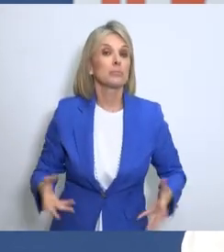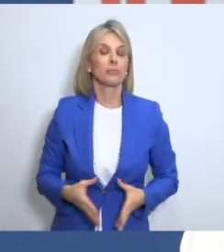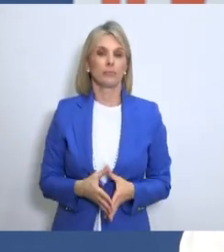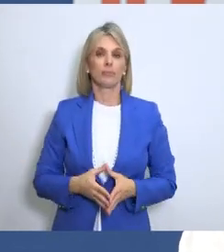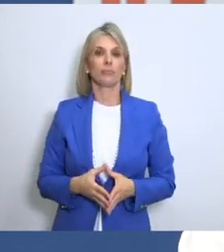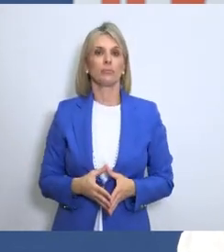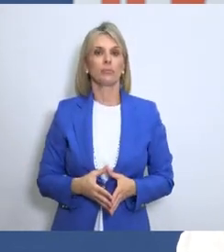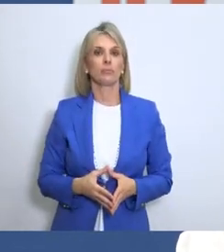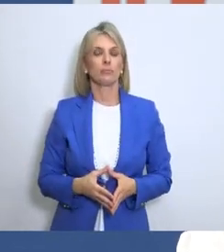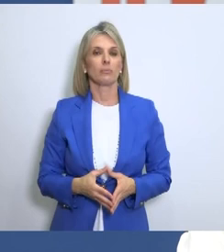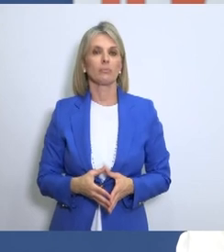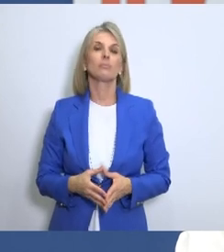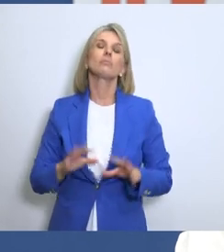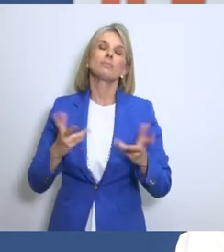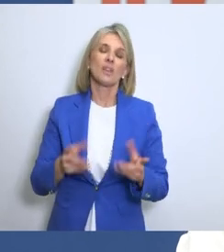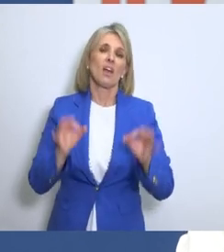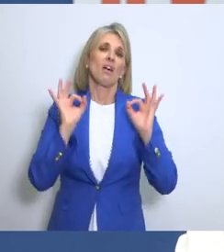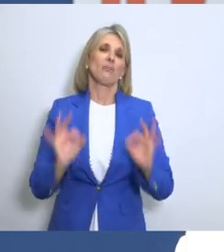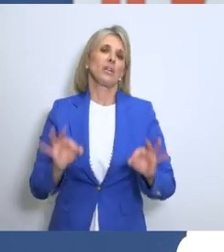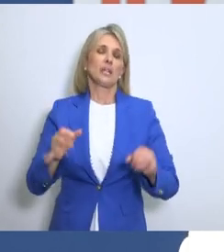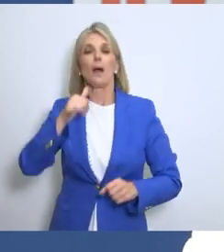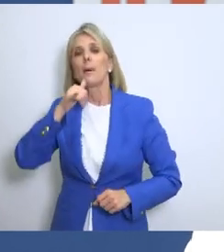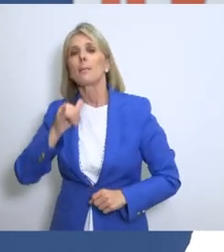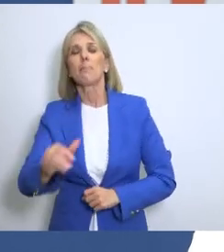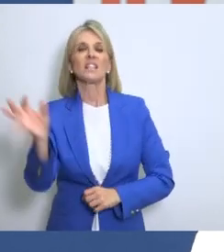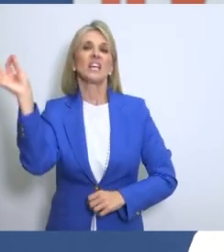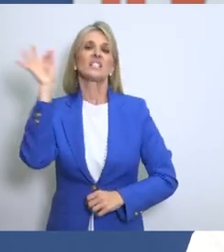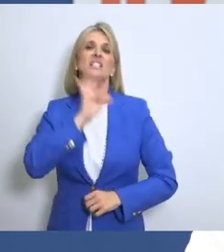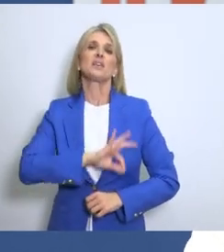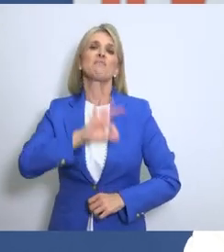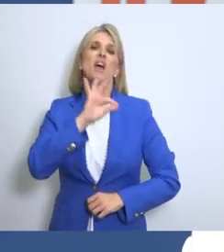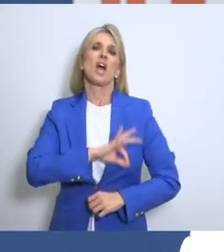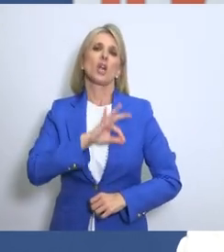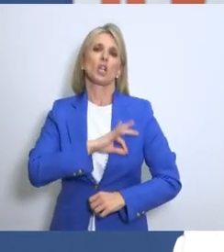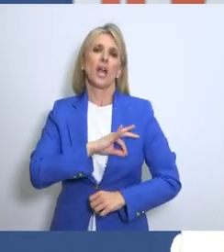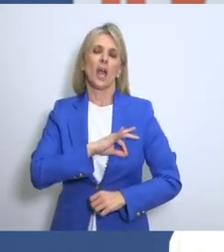τα αντιδραστικά συμφέροντα των κυρίαρχων αστικών τάξεων και των υπεριαλιστών.